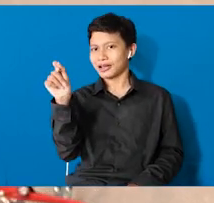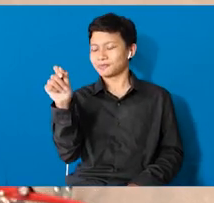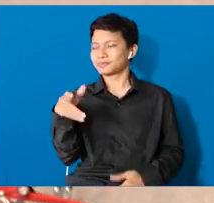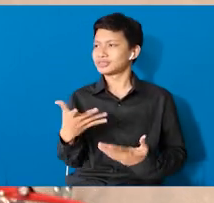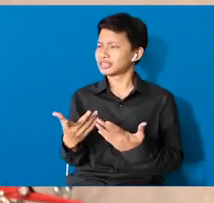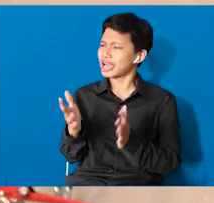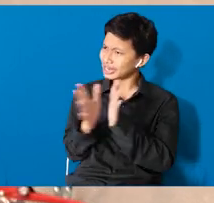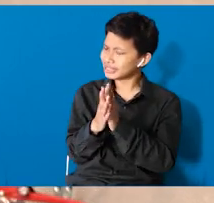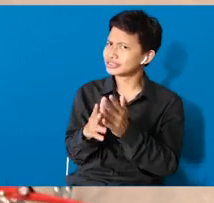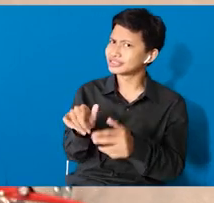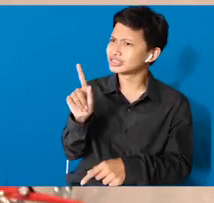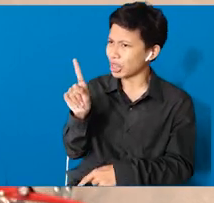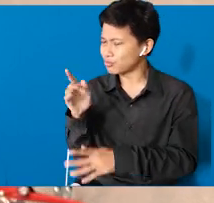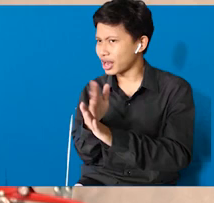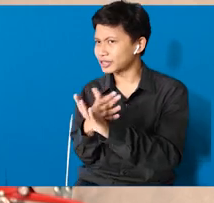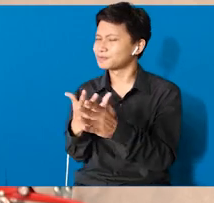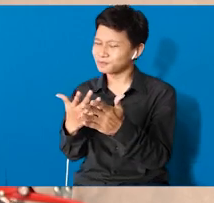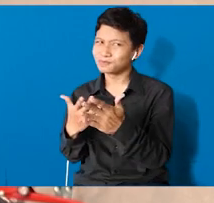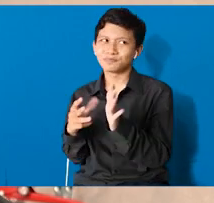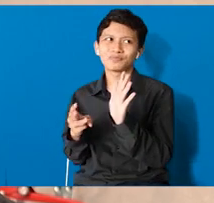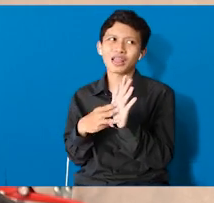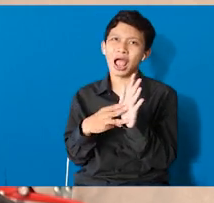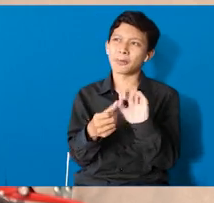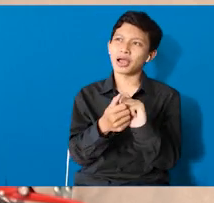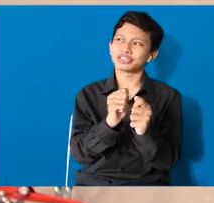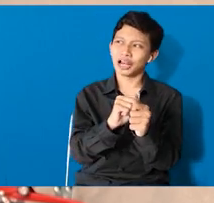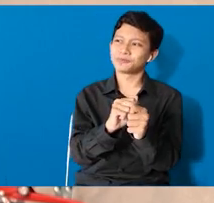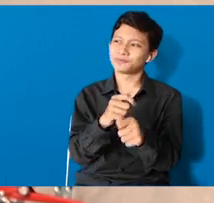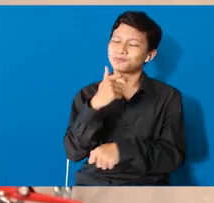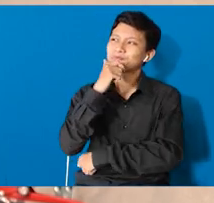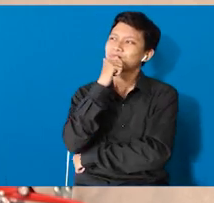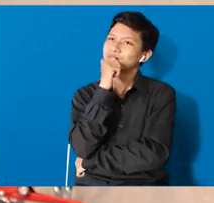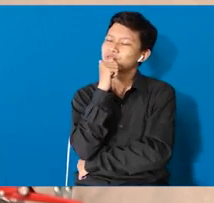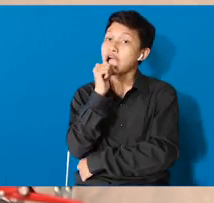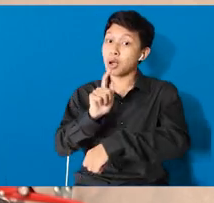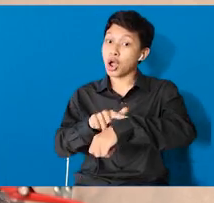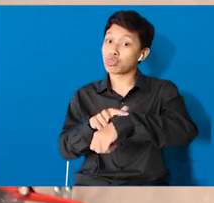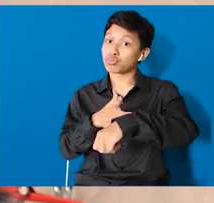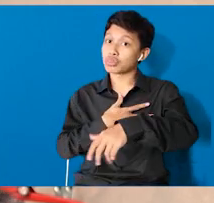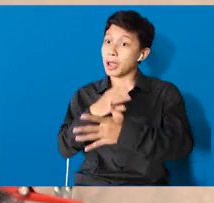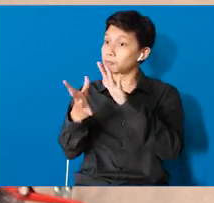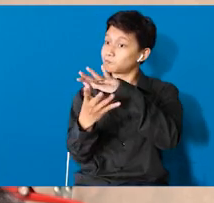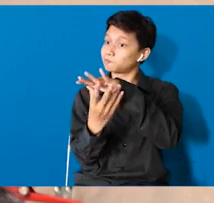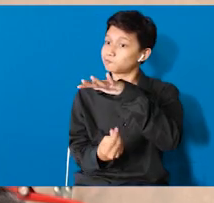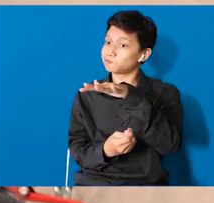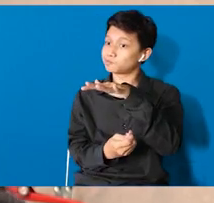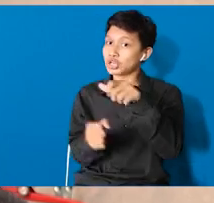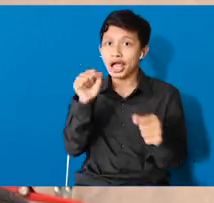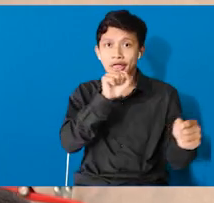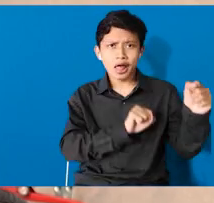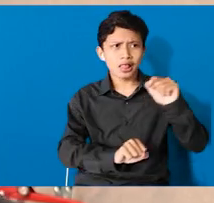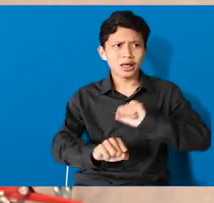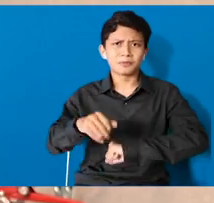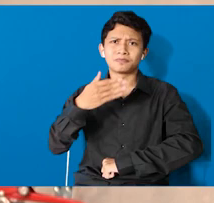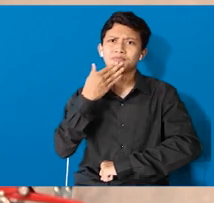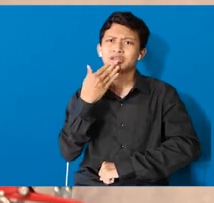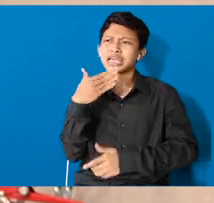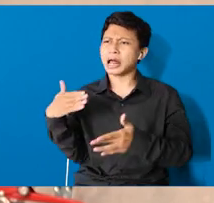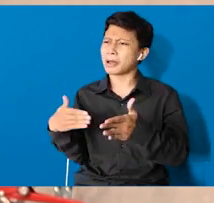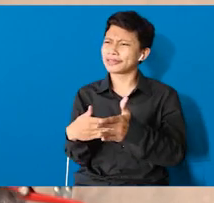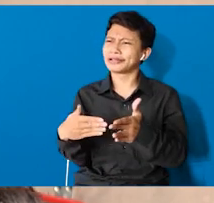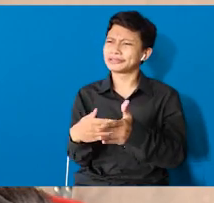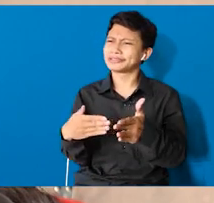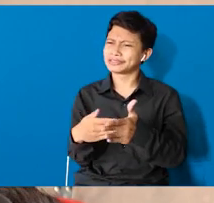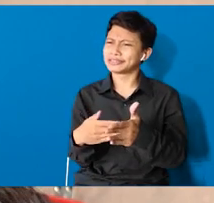Sama satu lagi sebenarnya permasalahan lagi. Saat kami melakukan kegiatan, seringnya kami dibatasi